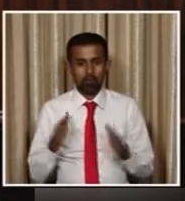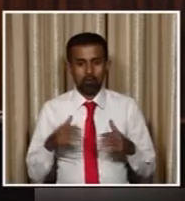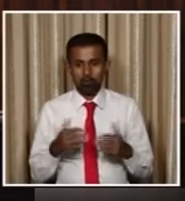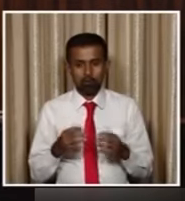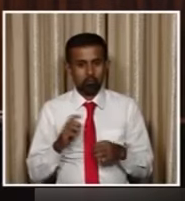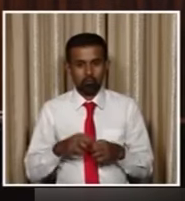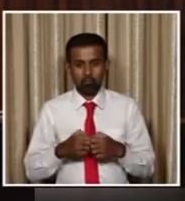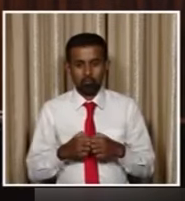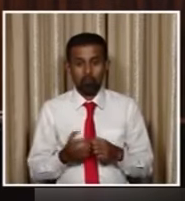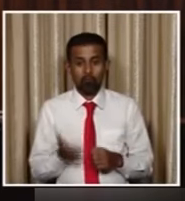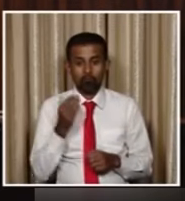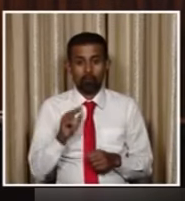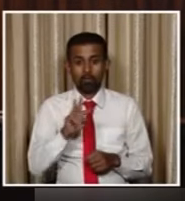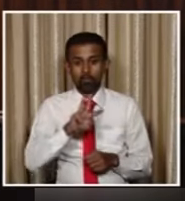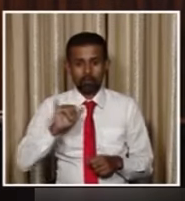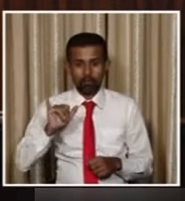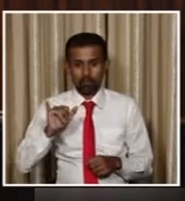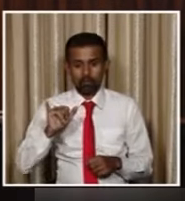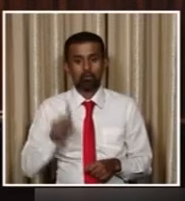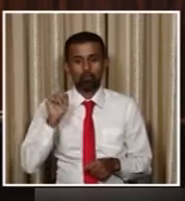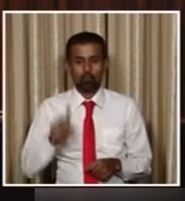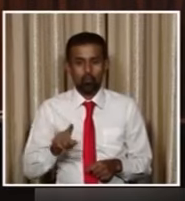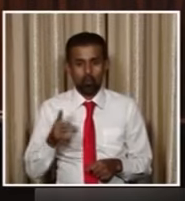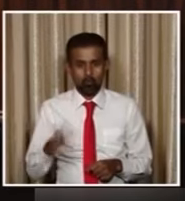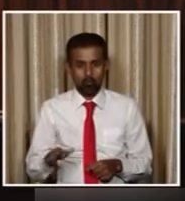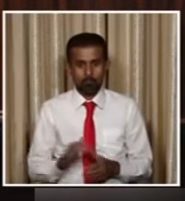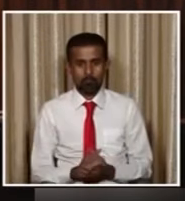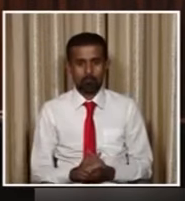සිටියේ නැහැ කවුරුත් නැත. ඒ අනුව වැඩි ඡන්ද 36කින් ඒකී නියමයේ සම්මත වේ.